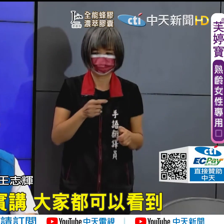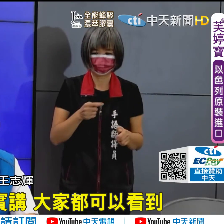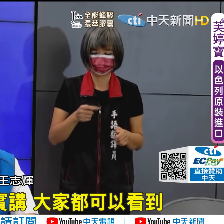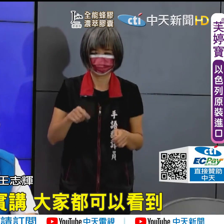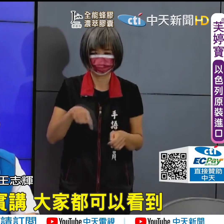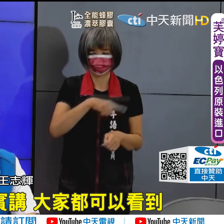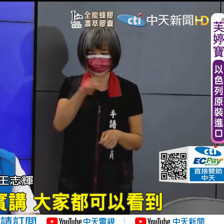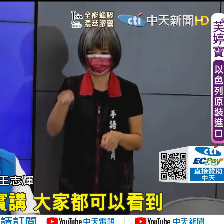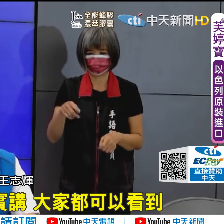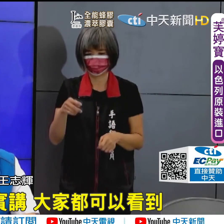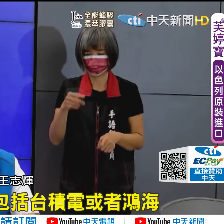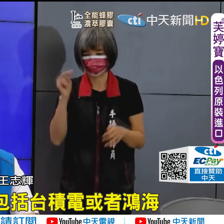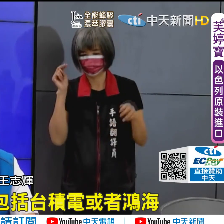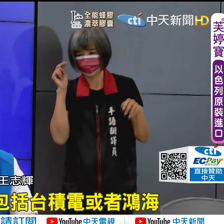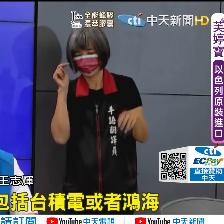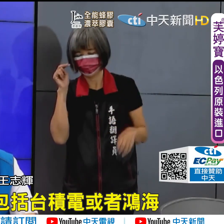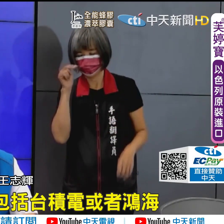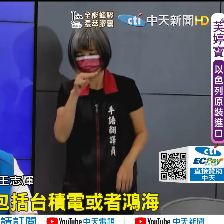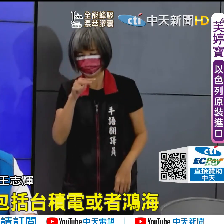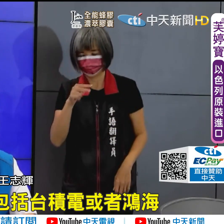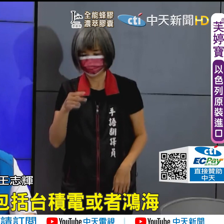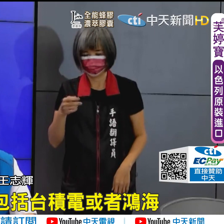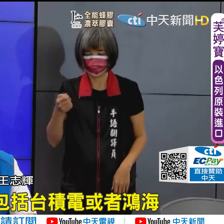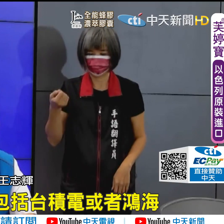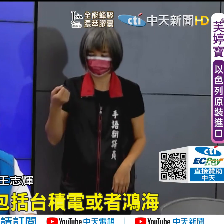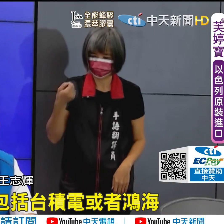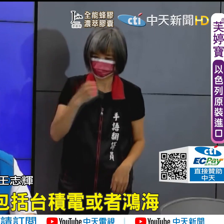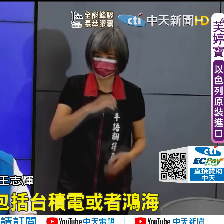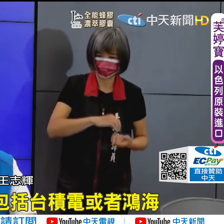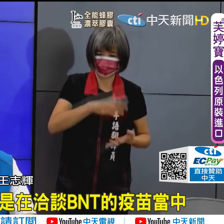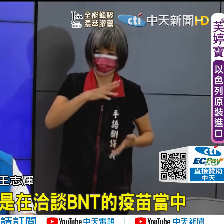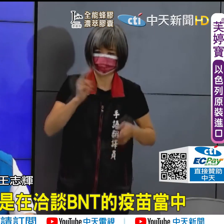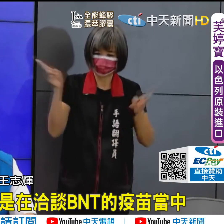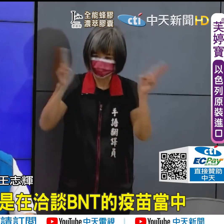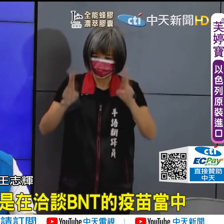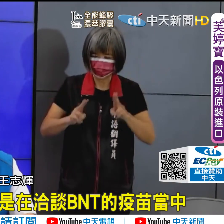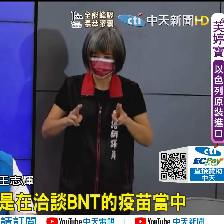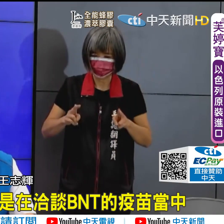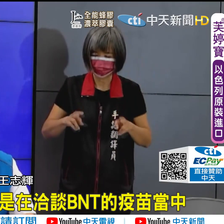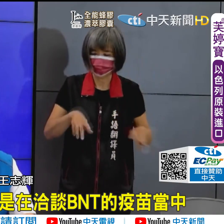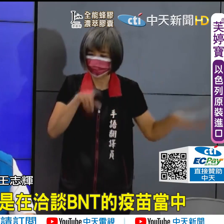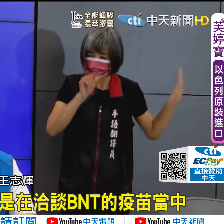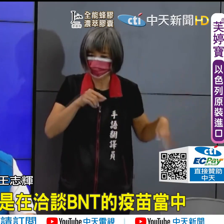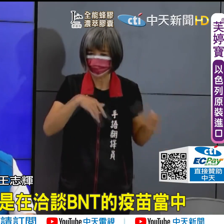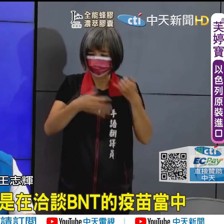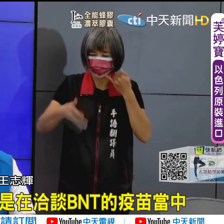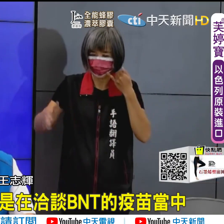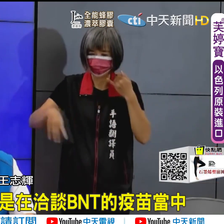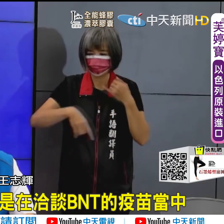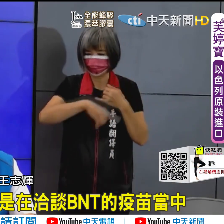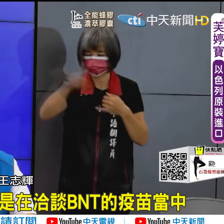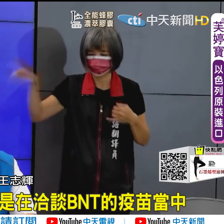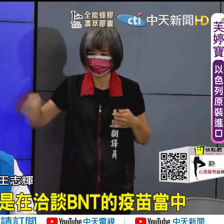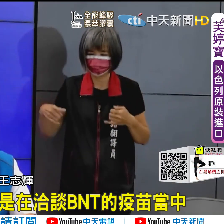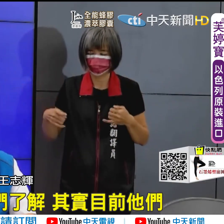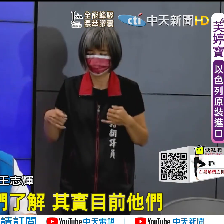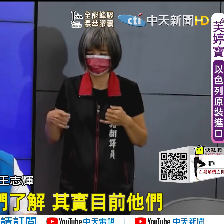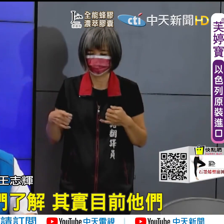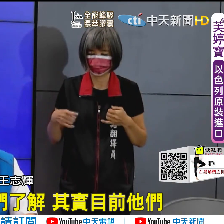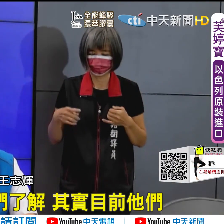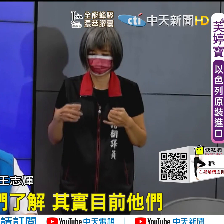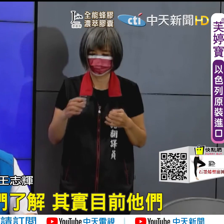看到，目前包括台积电啊或者鸿海，他们也都是在洽谈 BNT 的疫苗当中。那就我们了解，其